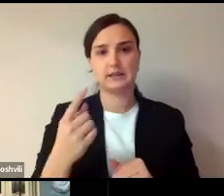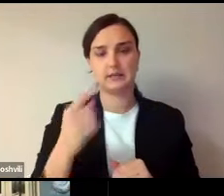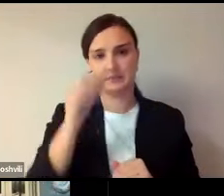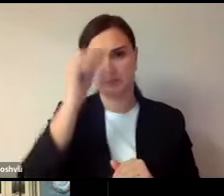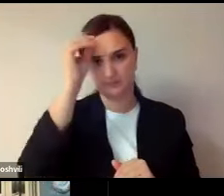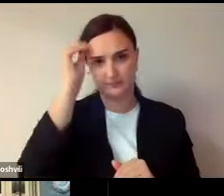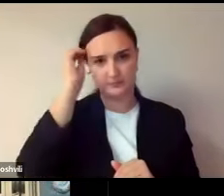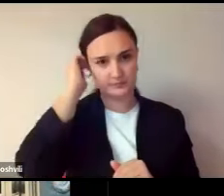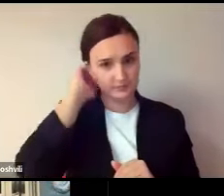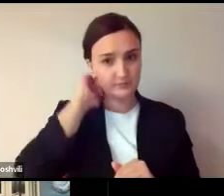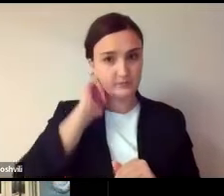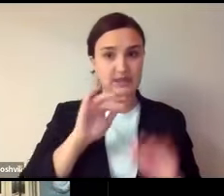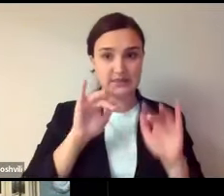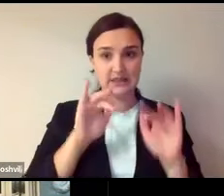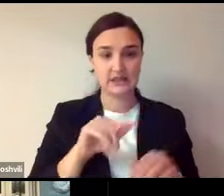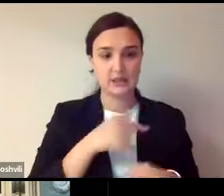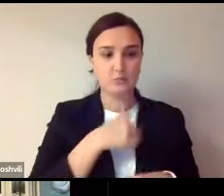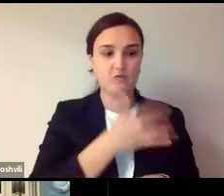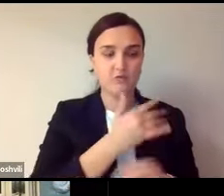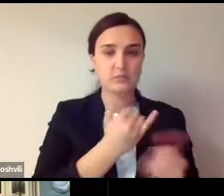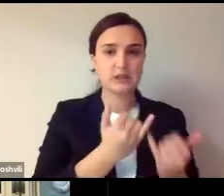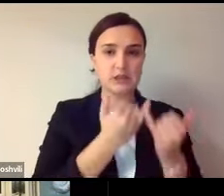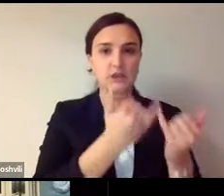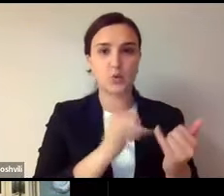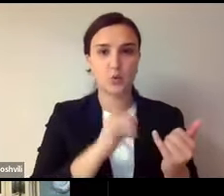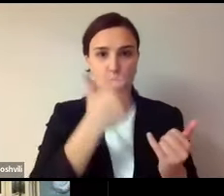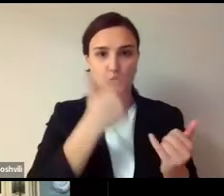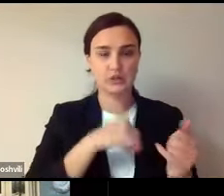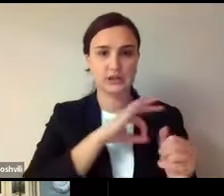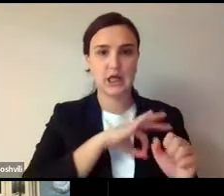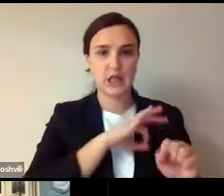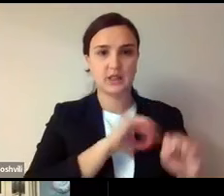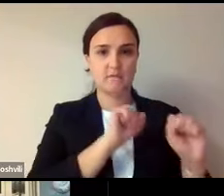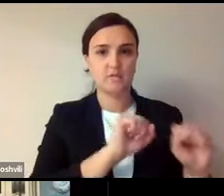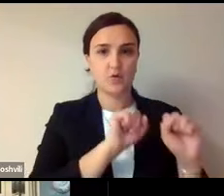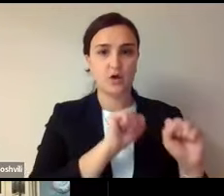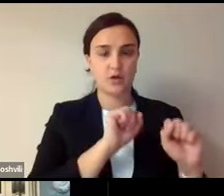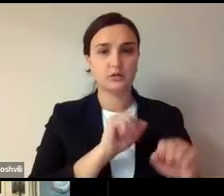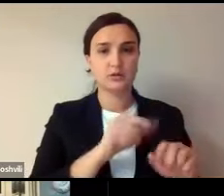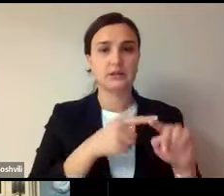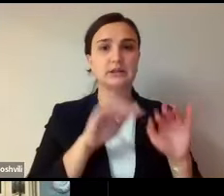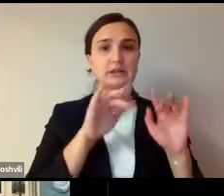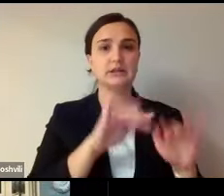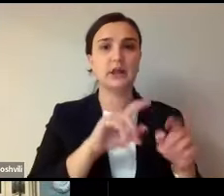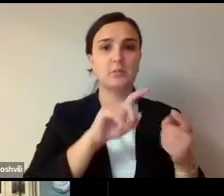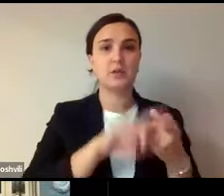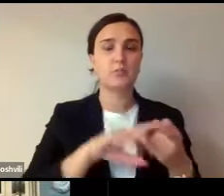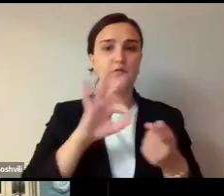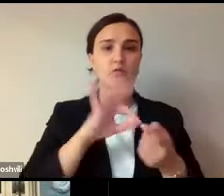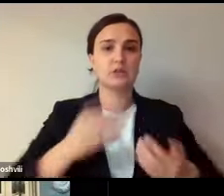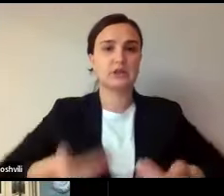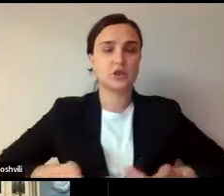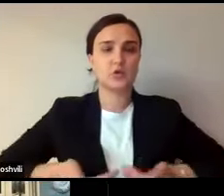კლიენტის, რომელსაც მოემსახურეთ როგორც ადვოკატები და ზუსტად საქმე ეხებოდა საცხოვრის უფლებას.